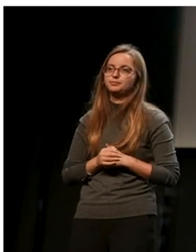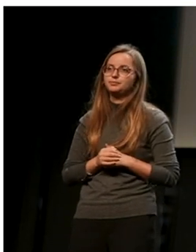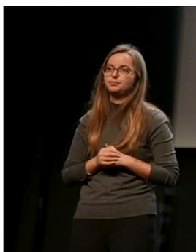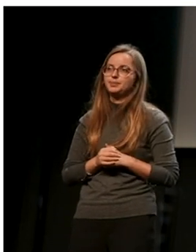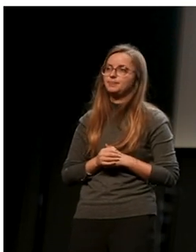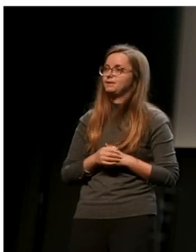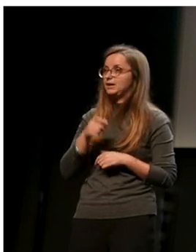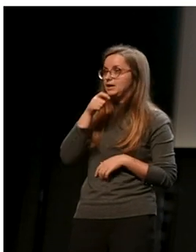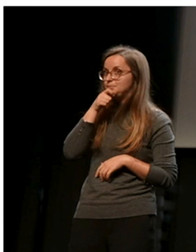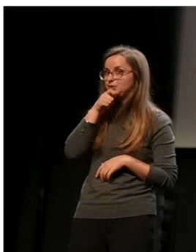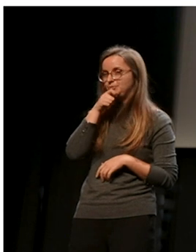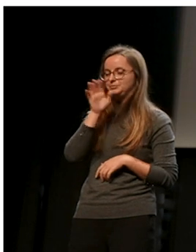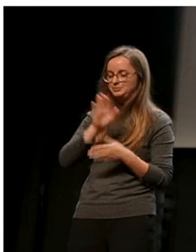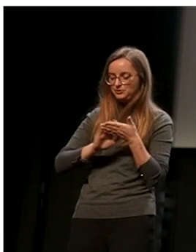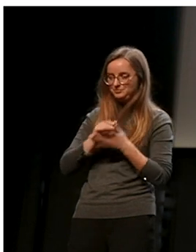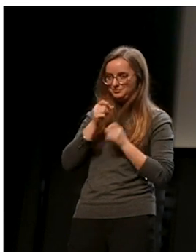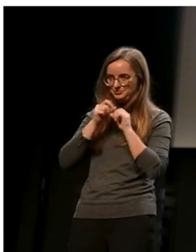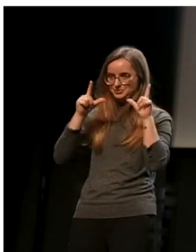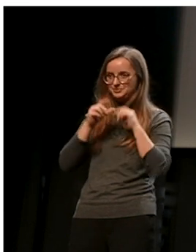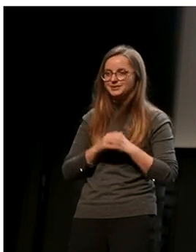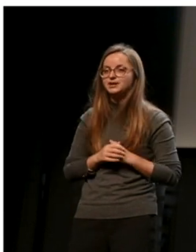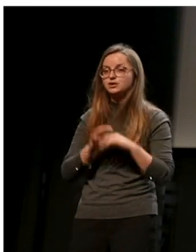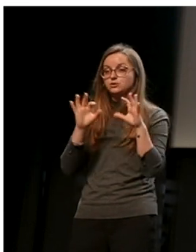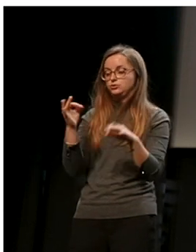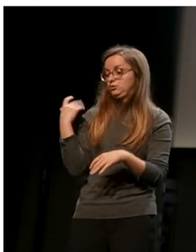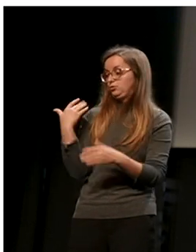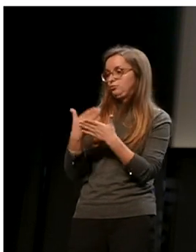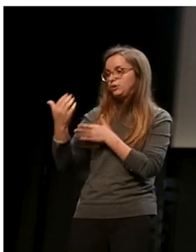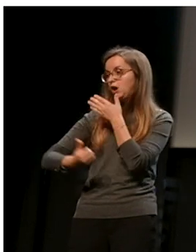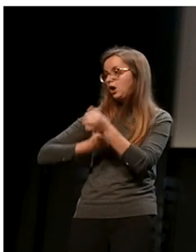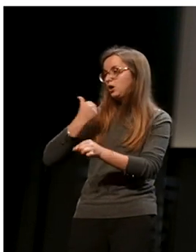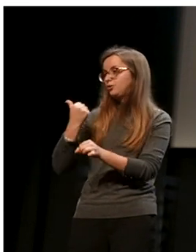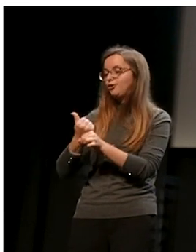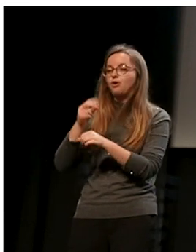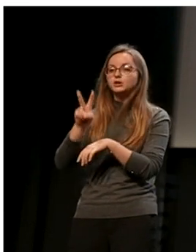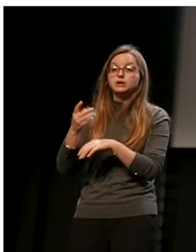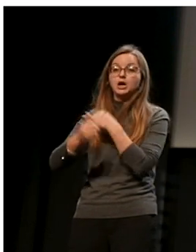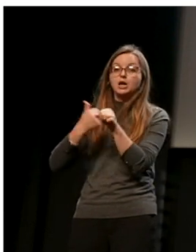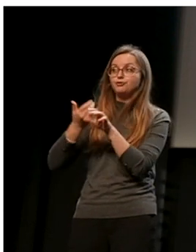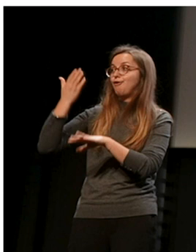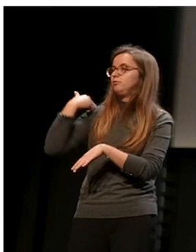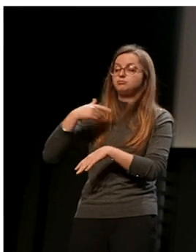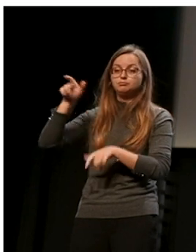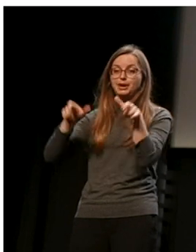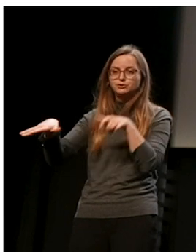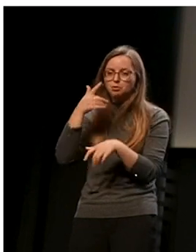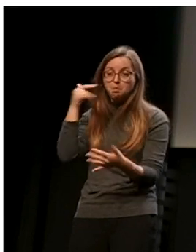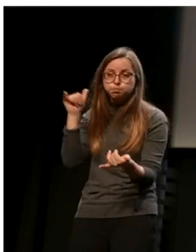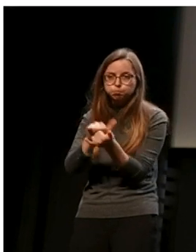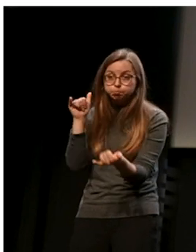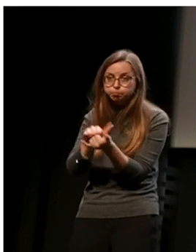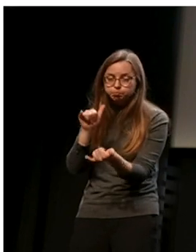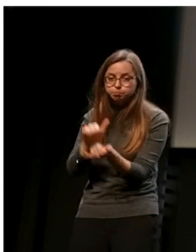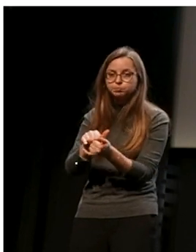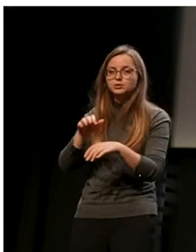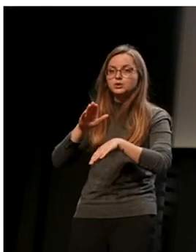Alors, je mets le micro, ça sera mieux. Alors, moi, ce que j'ai vu là en un an, il y a un an, personne ne connaissait, entre guillemets. Là, la semaine dernière, donc, j'étais à Genève, là, cette